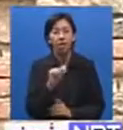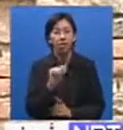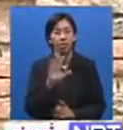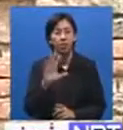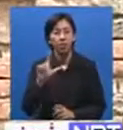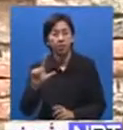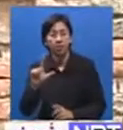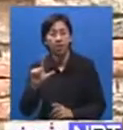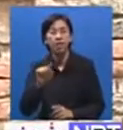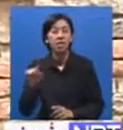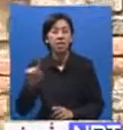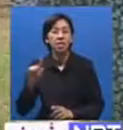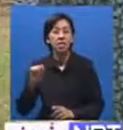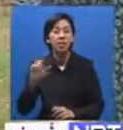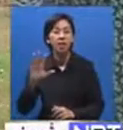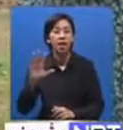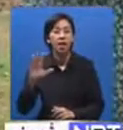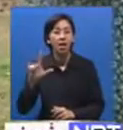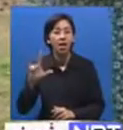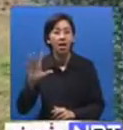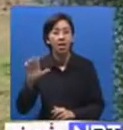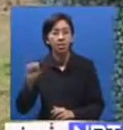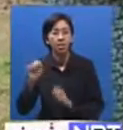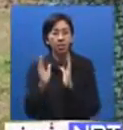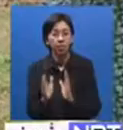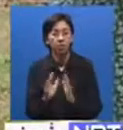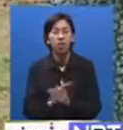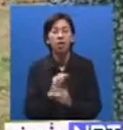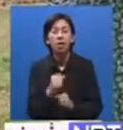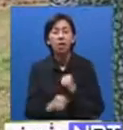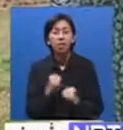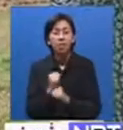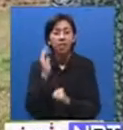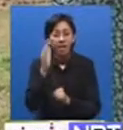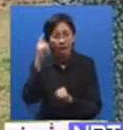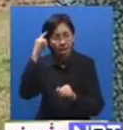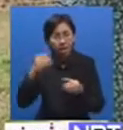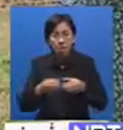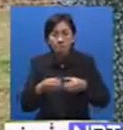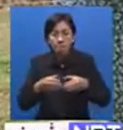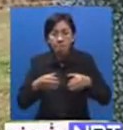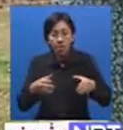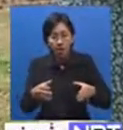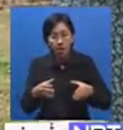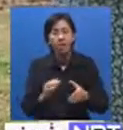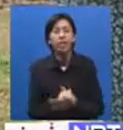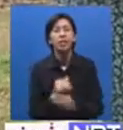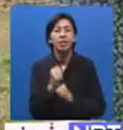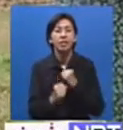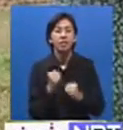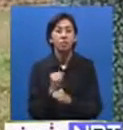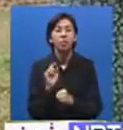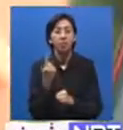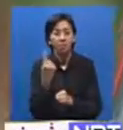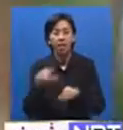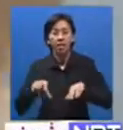านถึง25ล้าน5แสนคนและในปีหน้าน่าจะเพิ่มขึ้นโดยช่วงเทศกาลปีใหม่จะมี